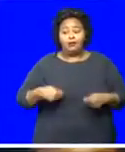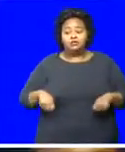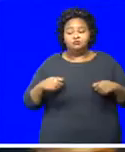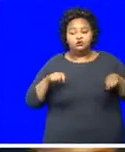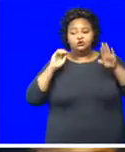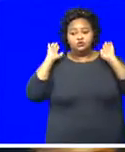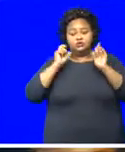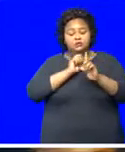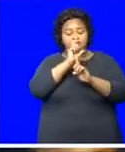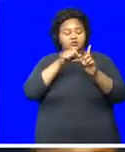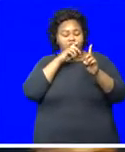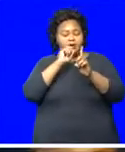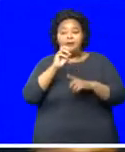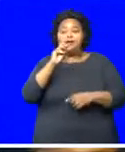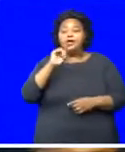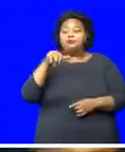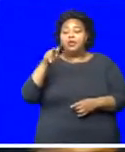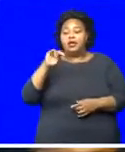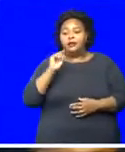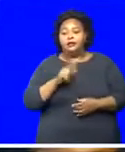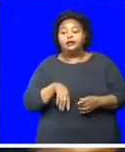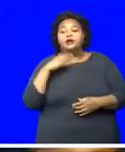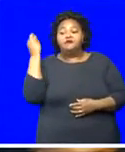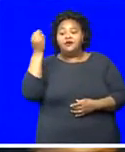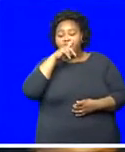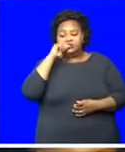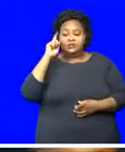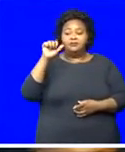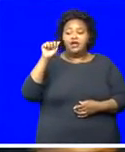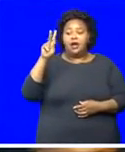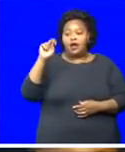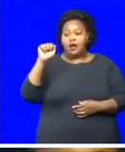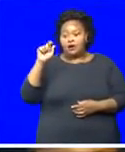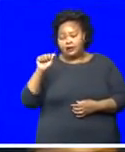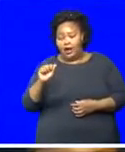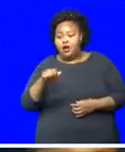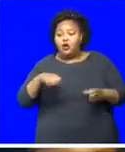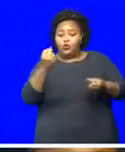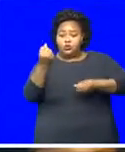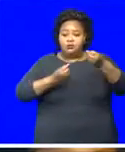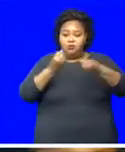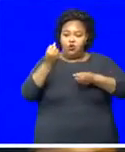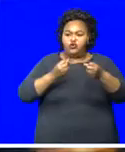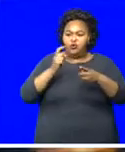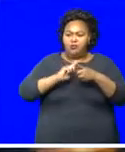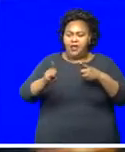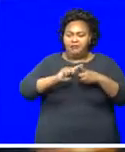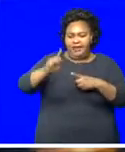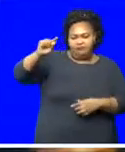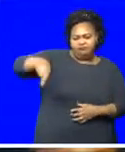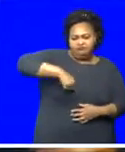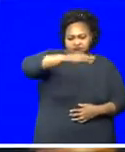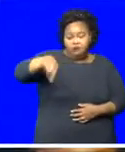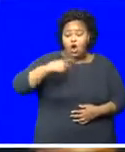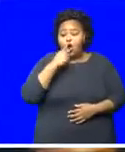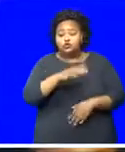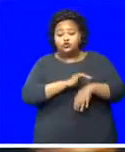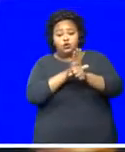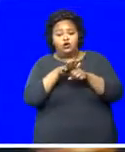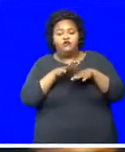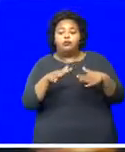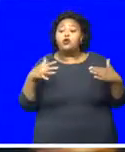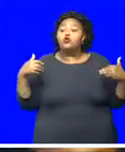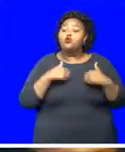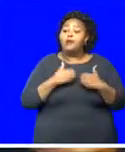Kutemidlalo sandile myeni lo watiwa kakhulu ngelatata etimotolweni letidvume ngelespinning utsina noma ebetfuka kwemkhuhlane we